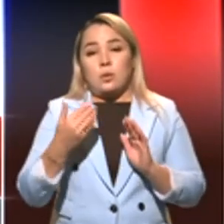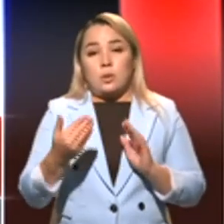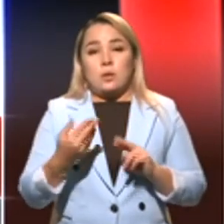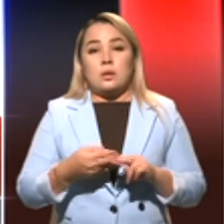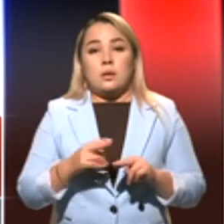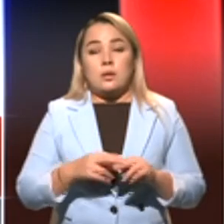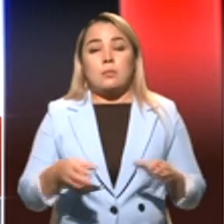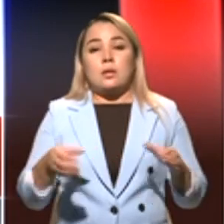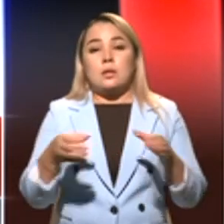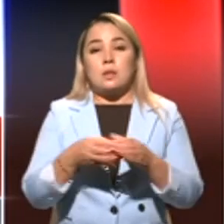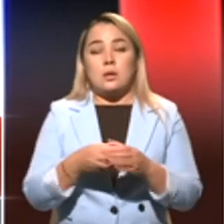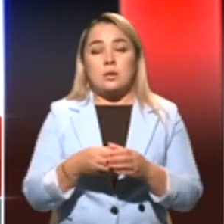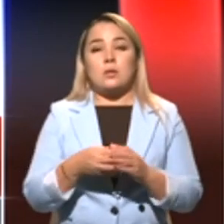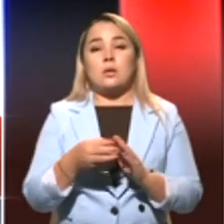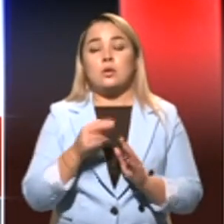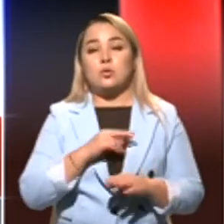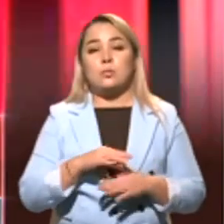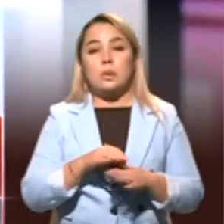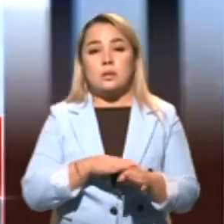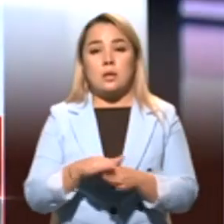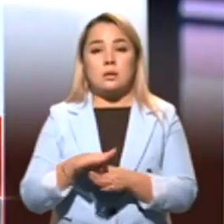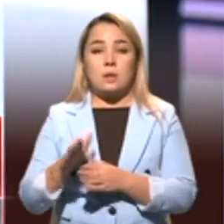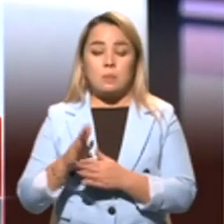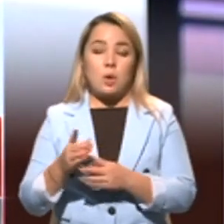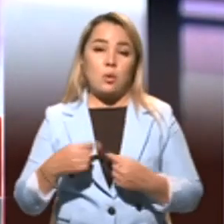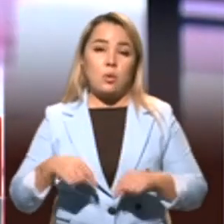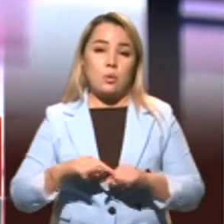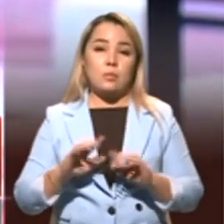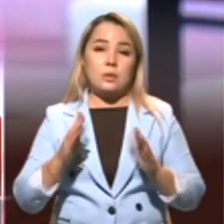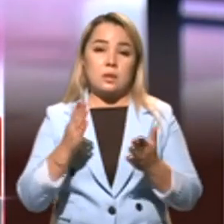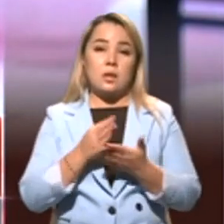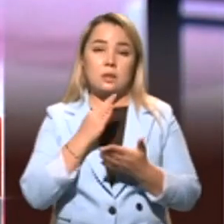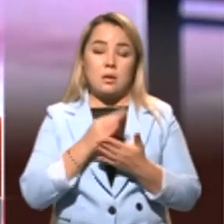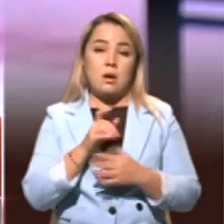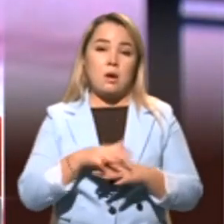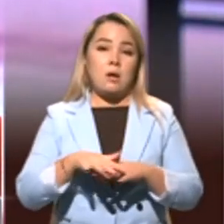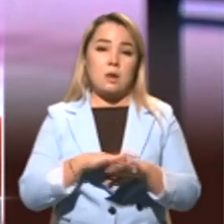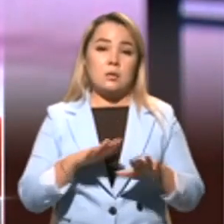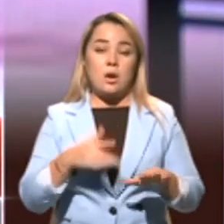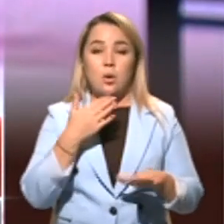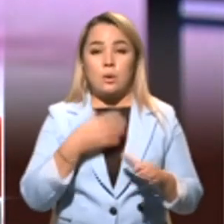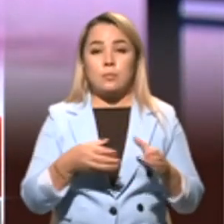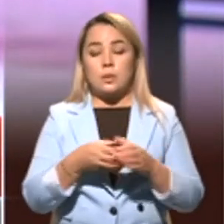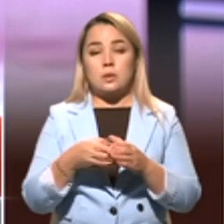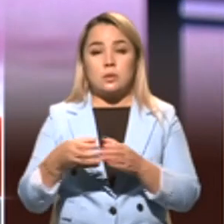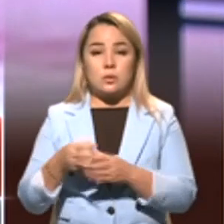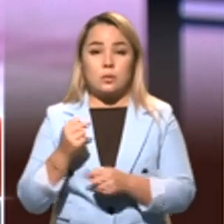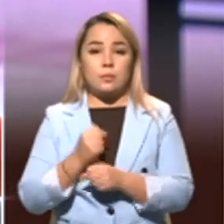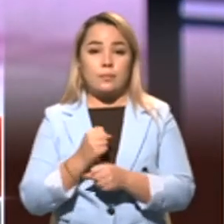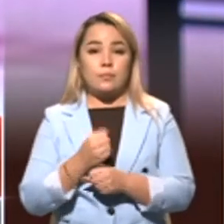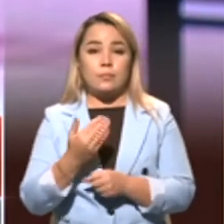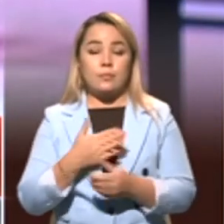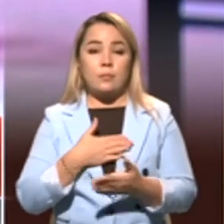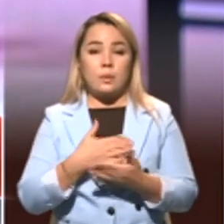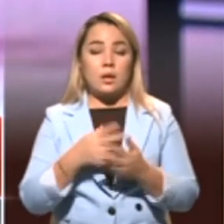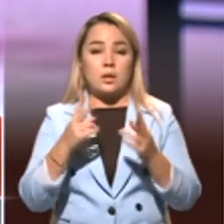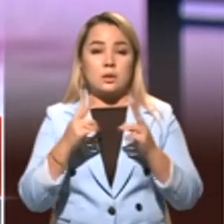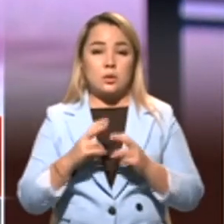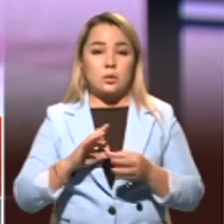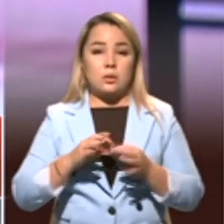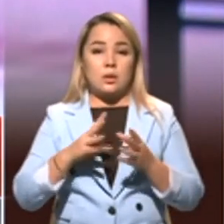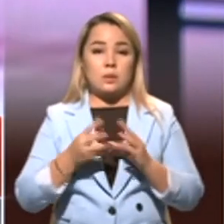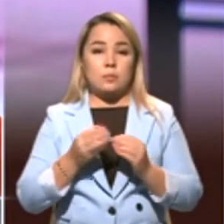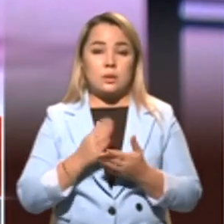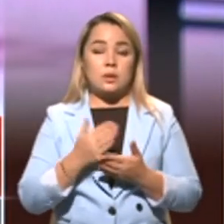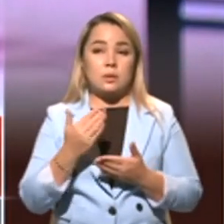дегеніміз біріктіруші функция атқарады. Көптеген қоғамда болып жатқан халықтарды, ұлттарды біріктіруге негізі мынандай зерттеу бар, қазір